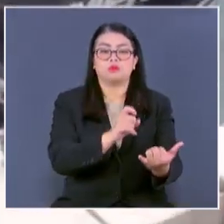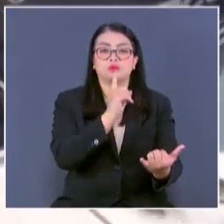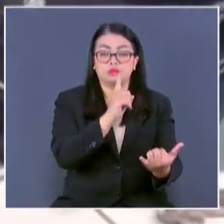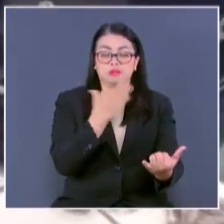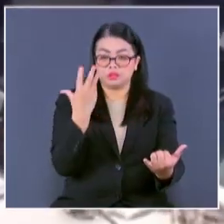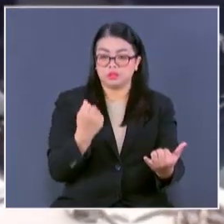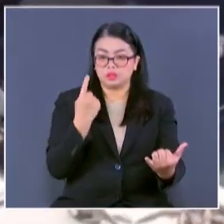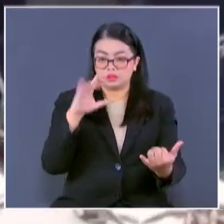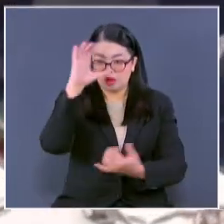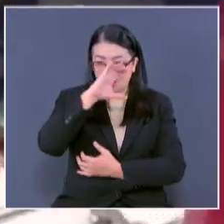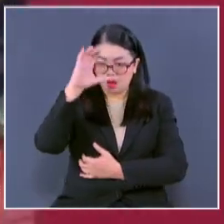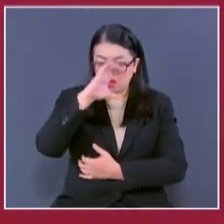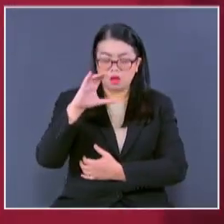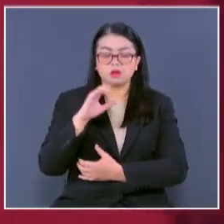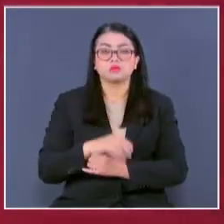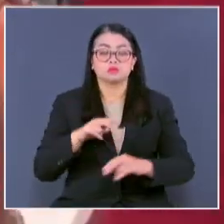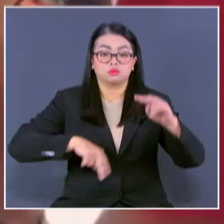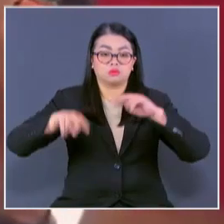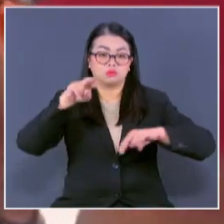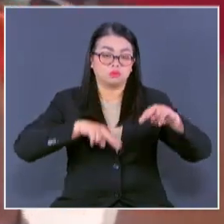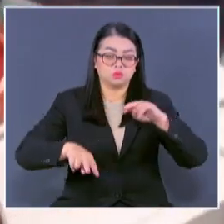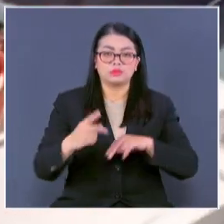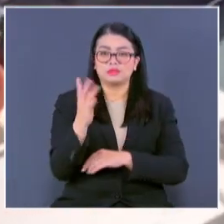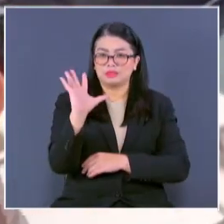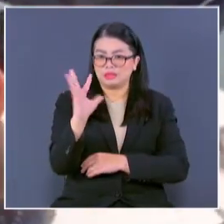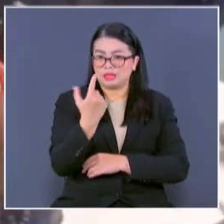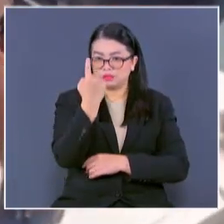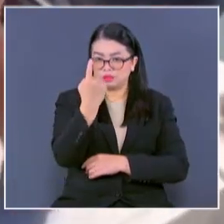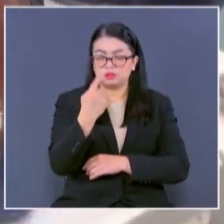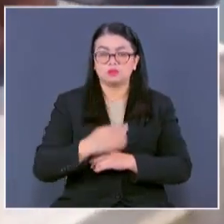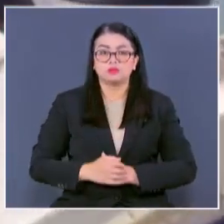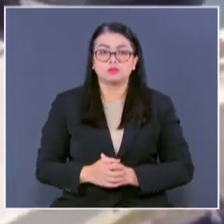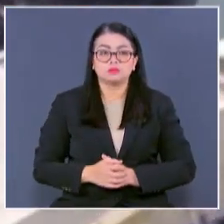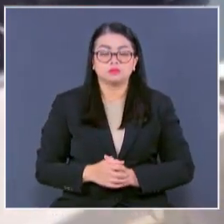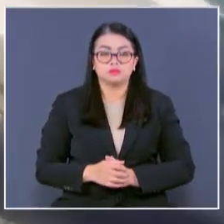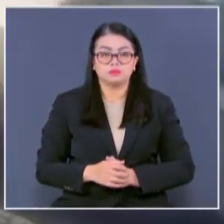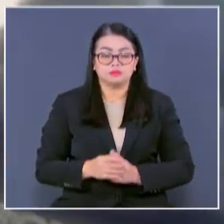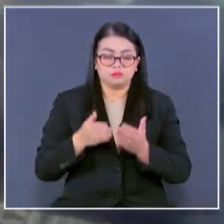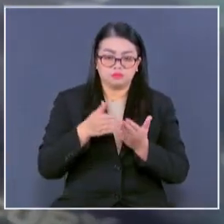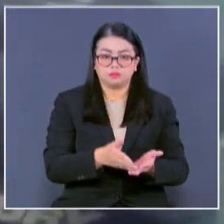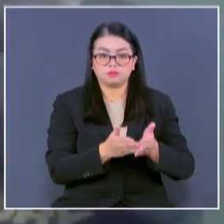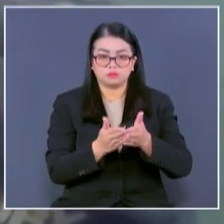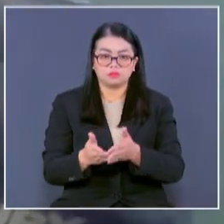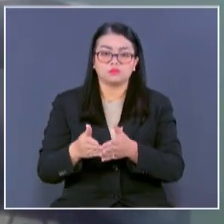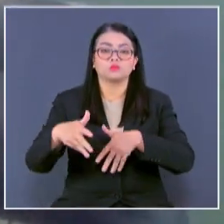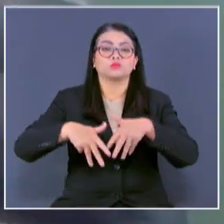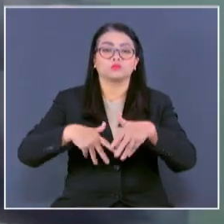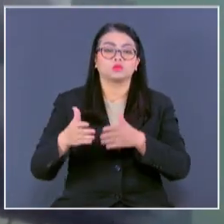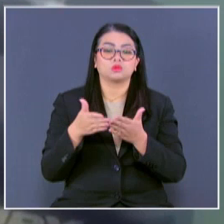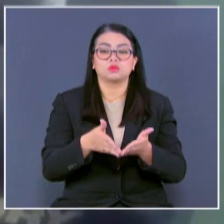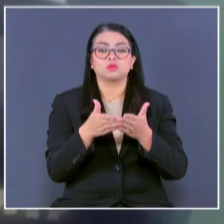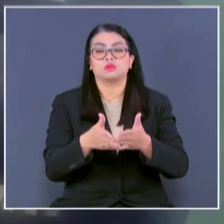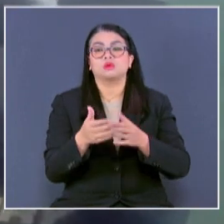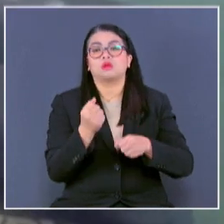กส่วนหนึ่งก็ยังคงนำกำลังออกค้นหาผู้สูญหายกลางทะเลอีก1รายนะคะหลังจากเรือประมงพื้นบ้านที่มีลูกเรืออยู่4ค